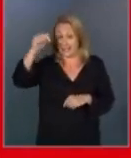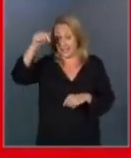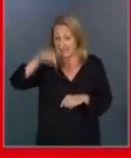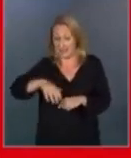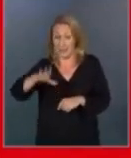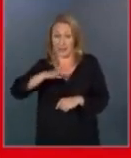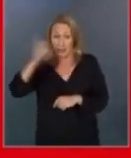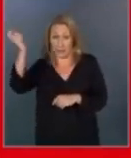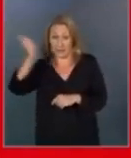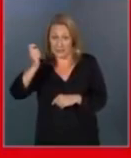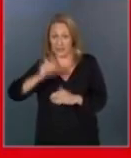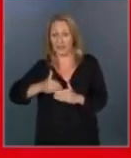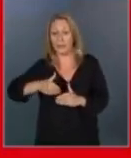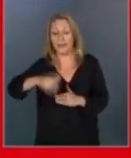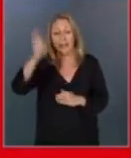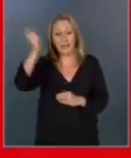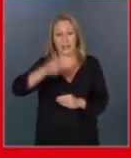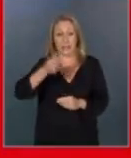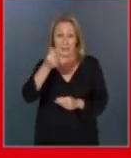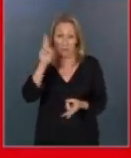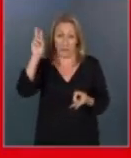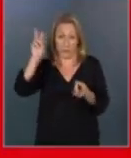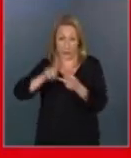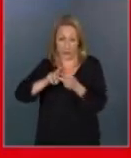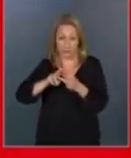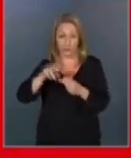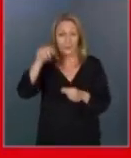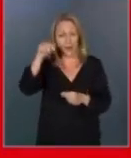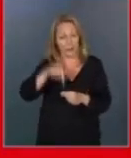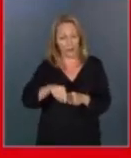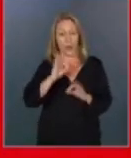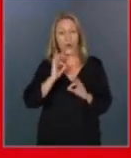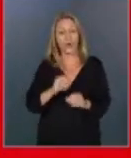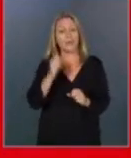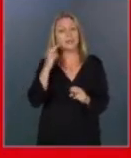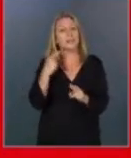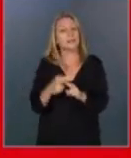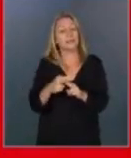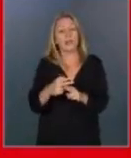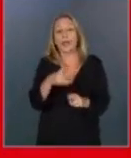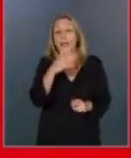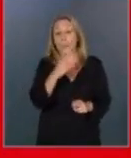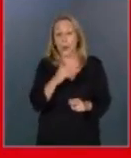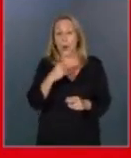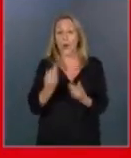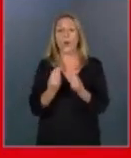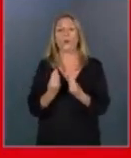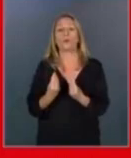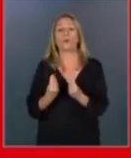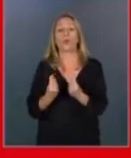αυριανών συνταξιούχων, αλλά είναι και μια κρίσιμη μάχη διότι περνάμε σε ένα μοντέλο